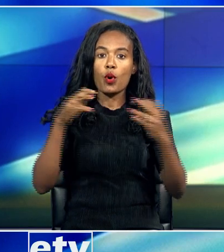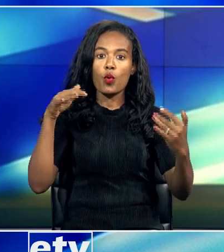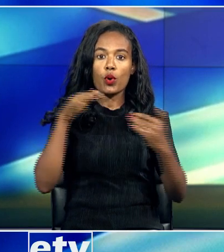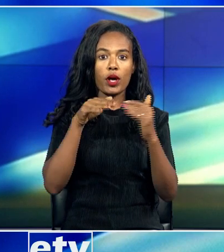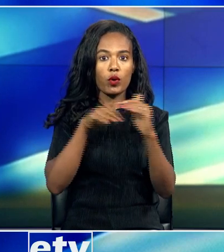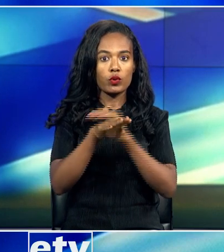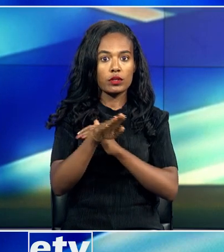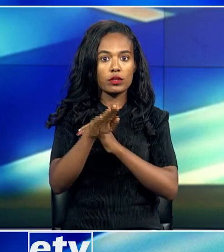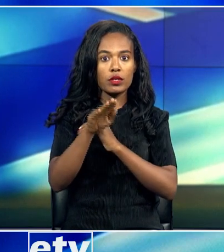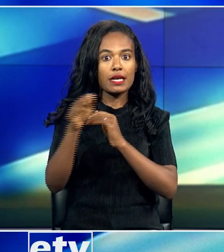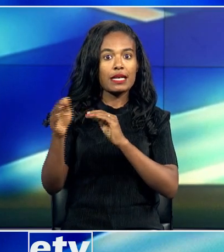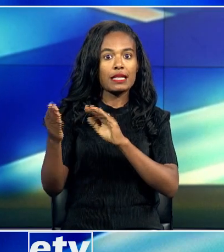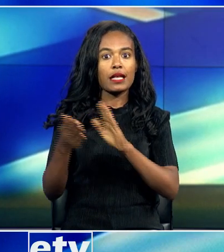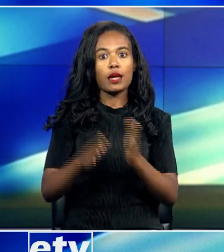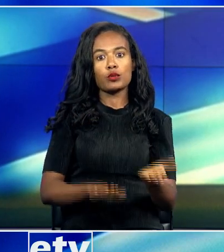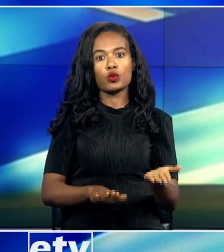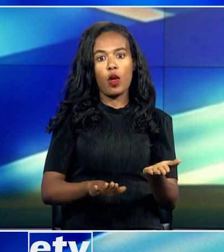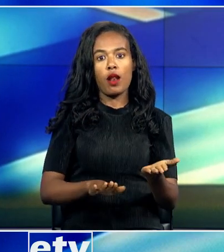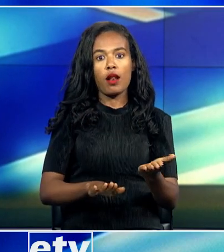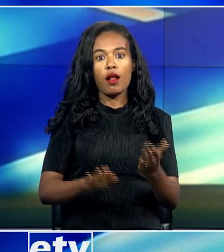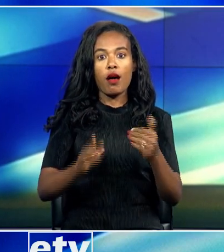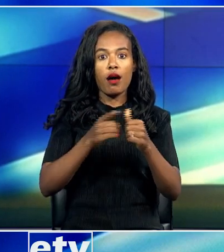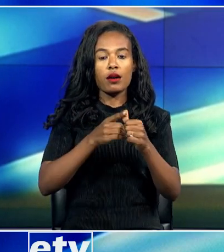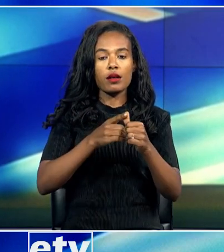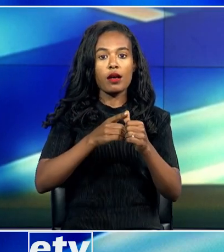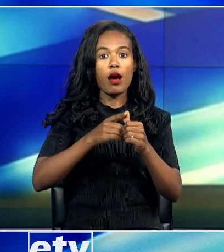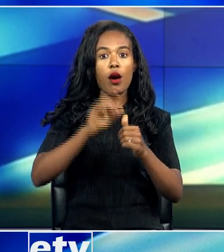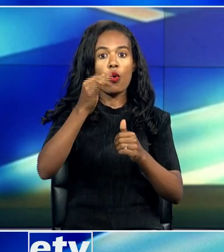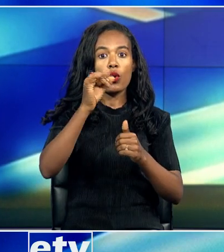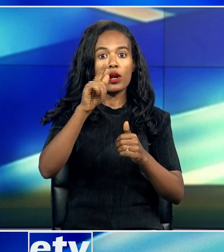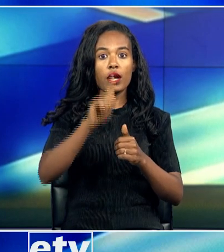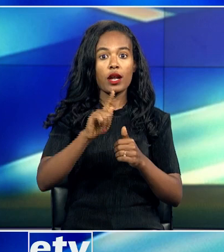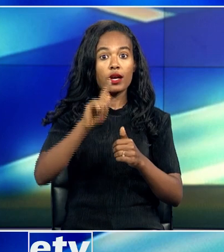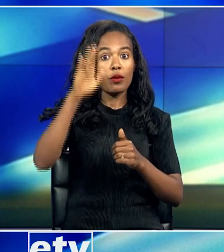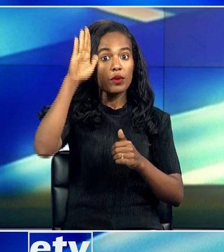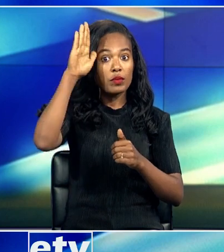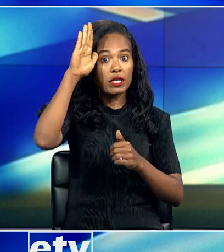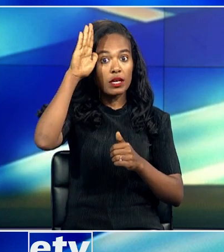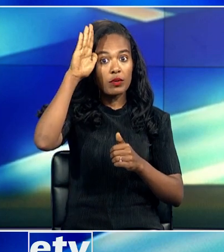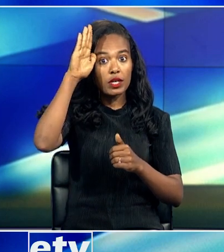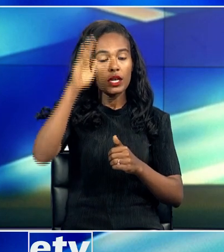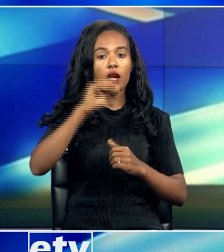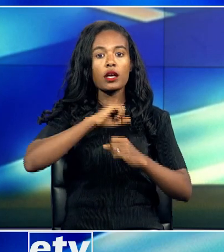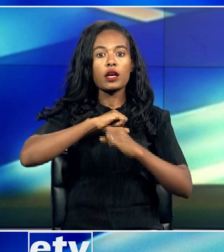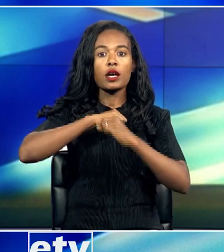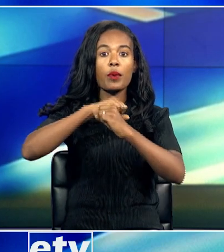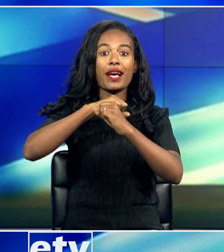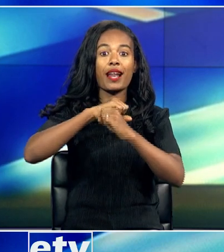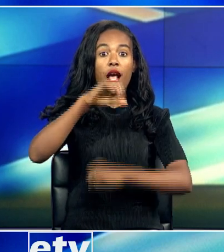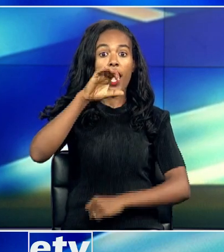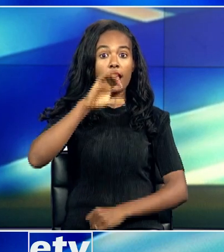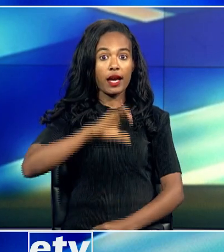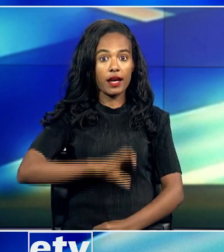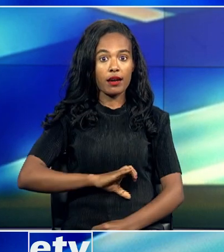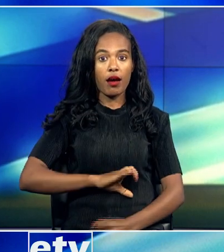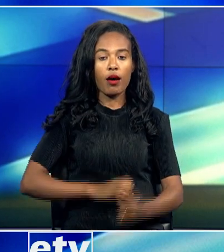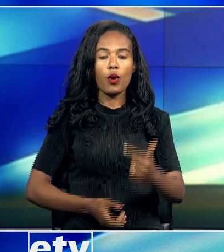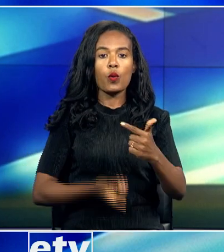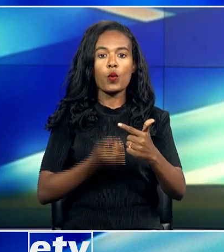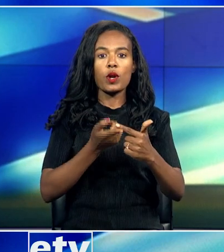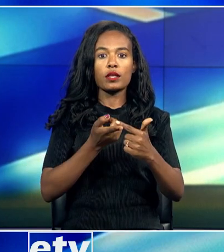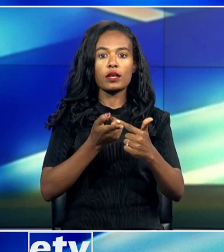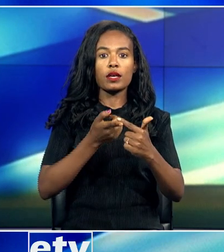ውስጥ ተደምስሰዋል። አንደኛ ኮሎኔል ገብረ መስቀል ገብረ ኪዳን ከመከላከያ የከዳ፣